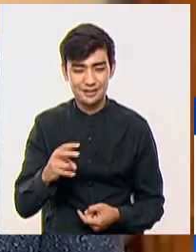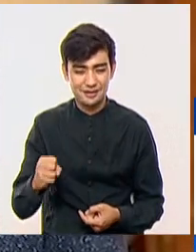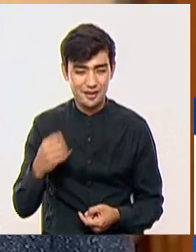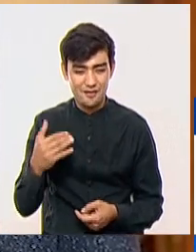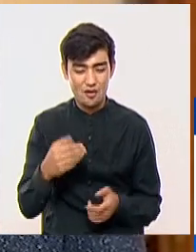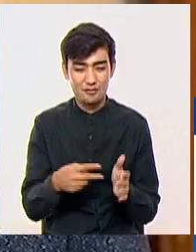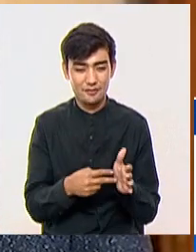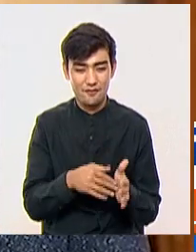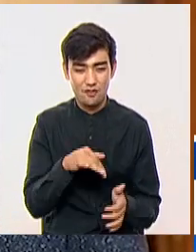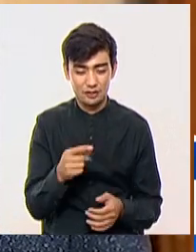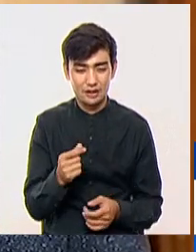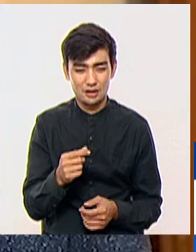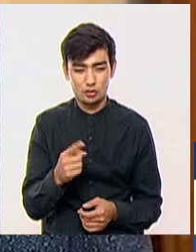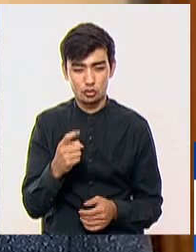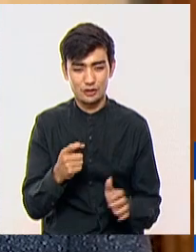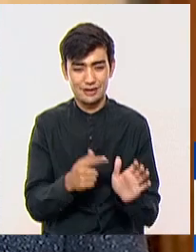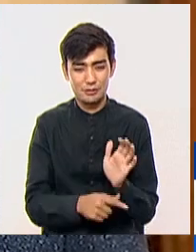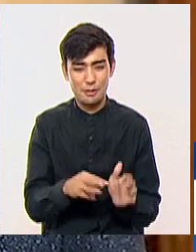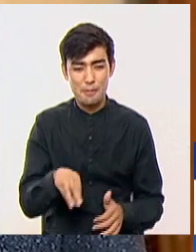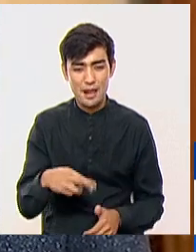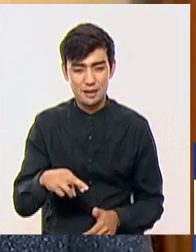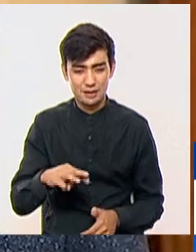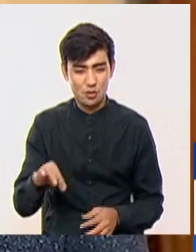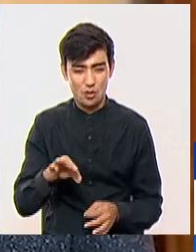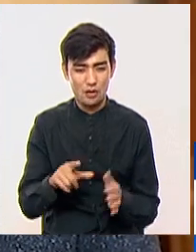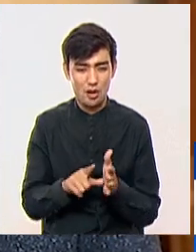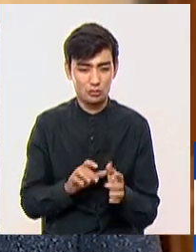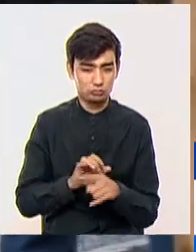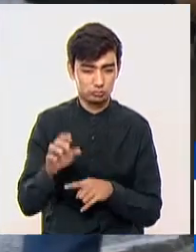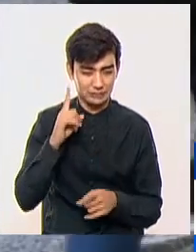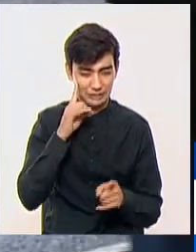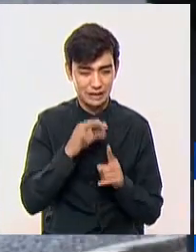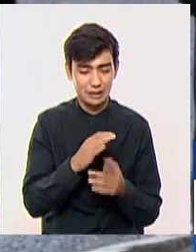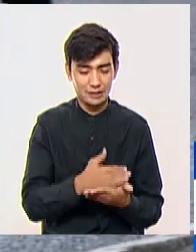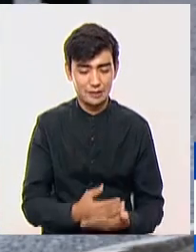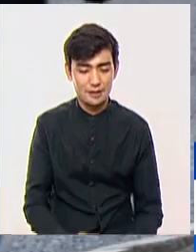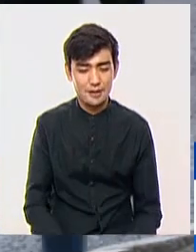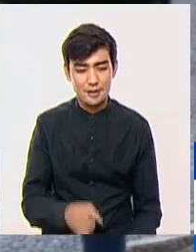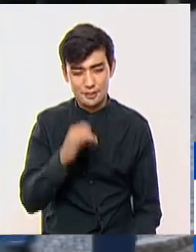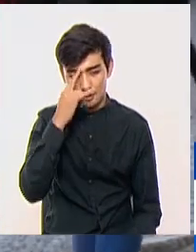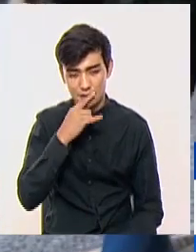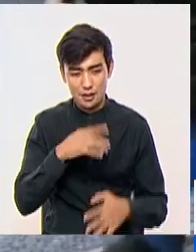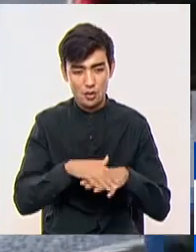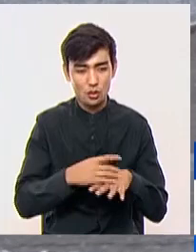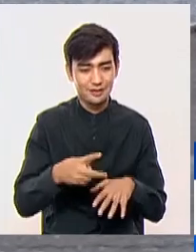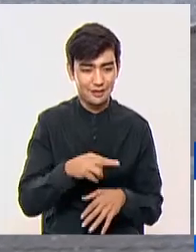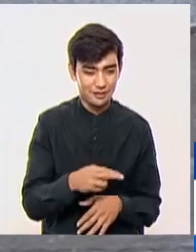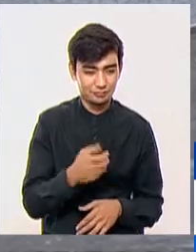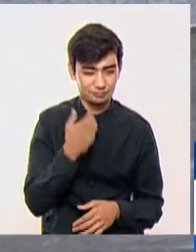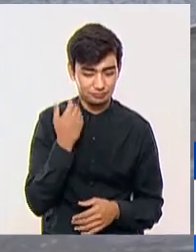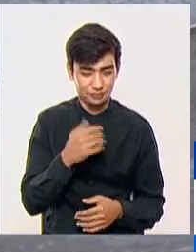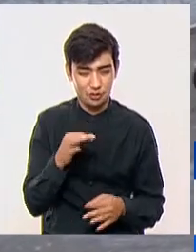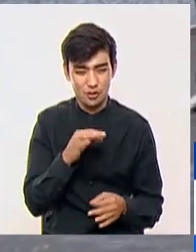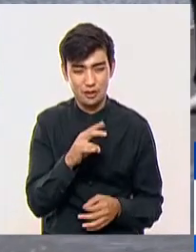бюджетке 170 миллиардтан астаған қаржы бюджетке ауыстыру көзделген. Осылайша Қазақстан халқының игілігі үшін